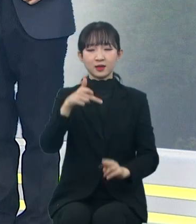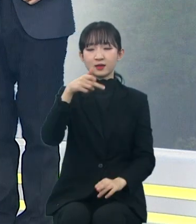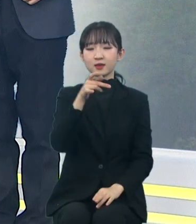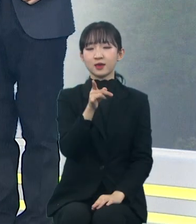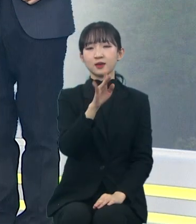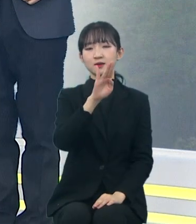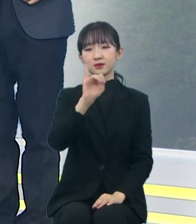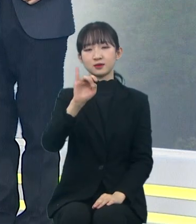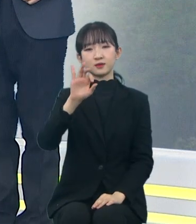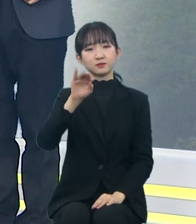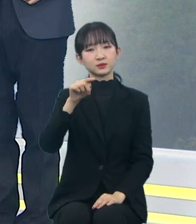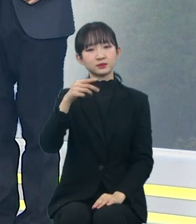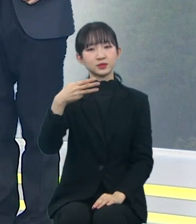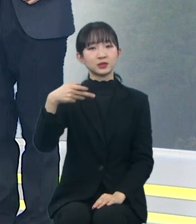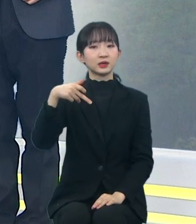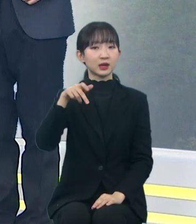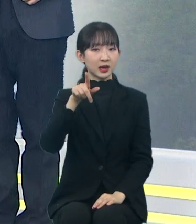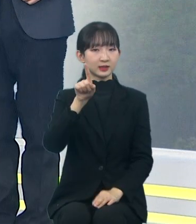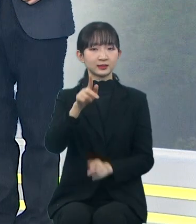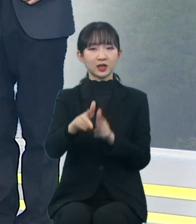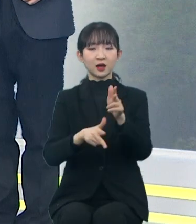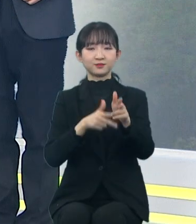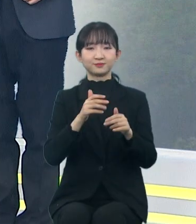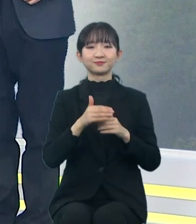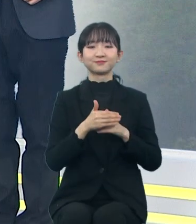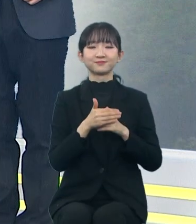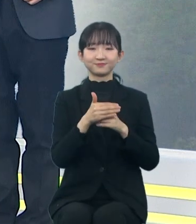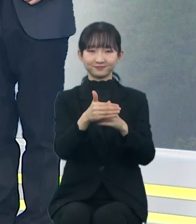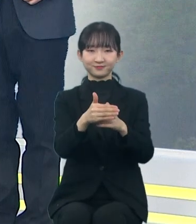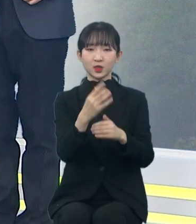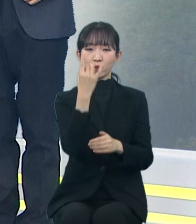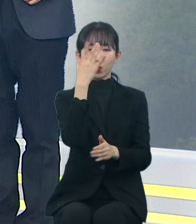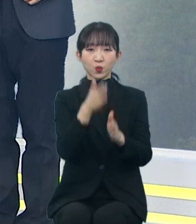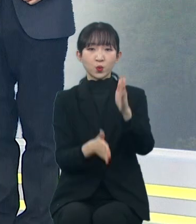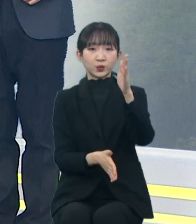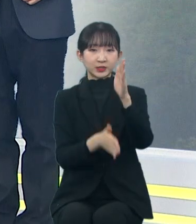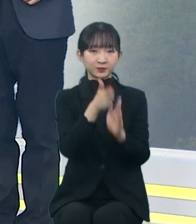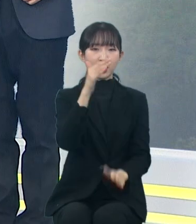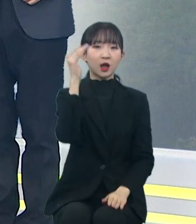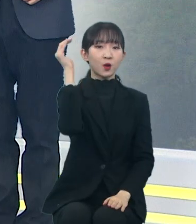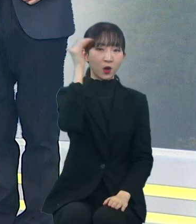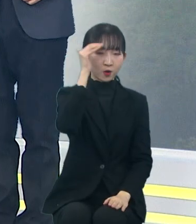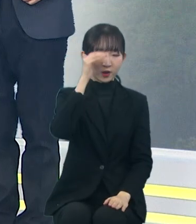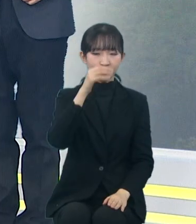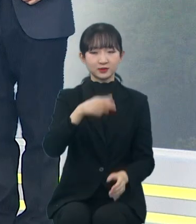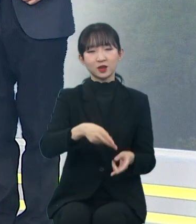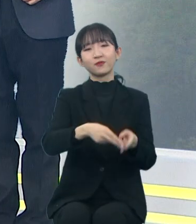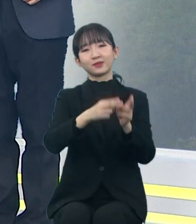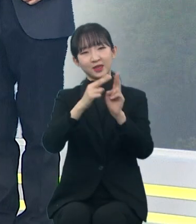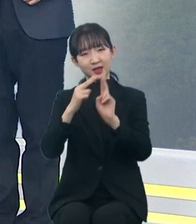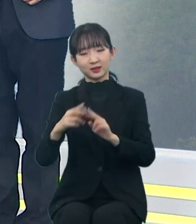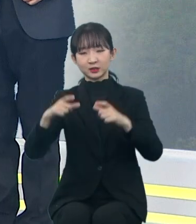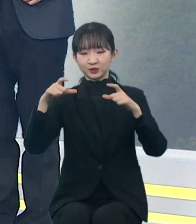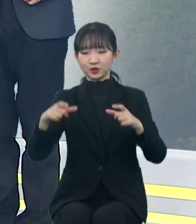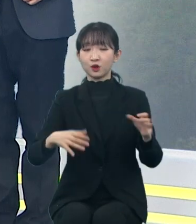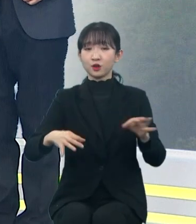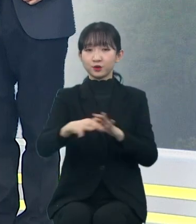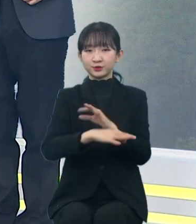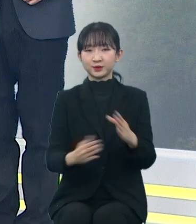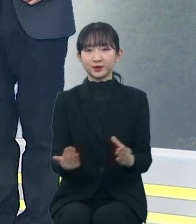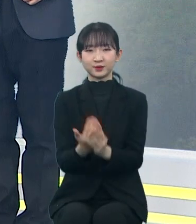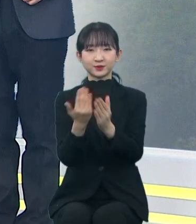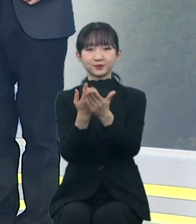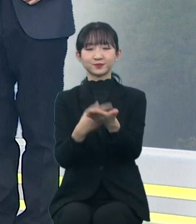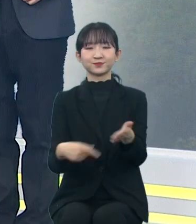추진합니다. 영종과 원도심 접근성을 높이고 원도심과 관광 문화 자원을 연계한 지역 경제 활성화를